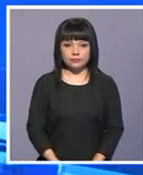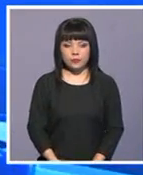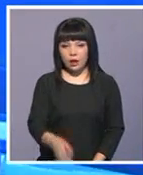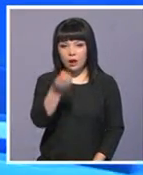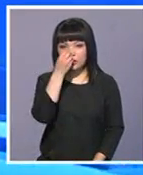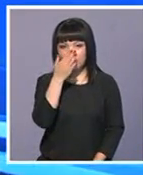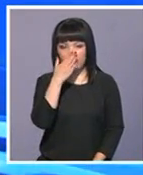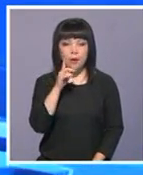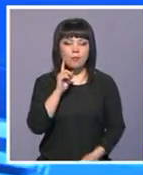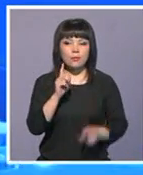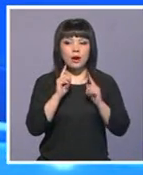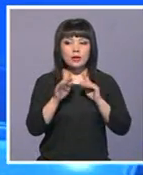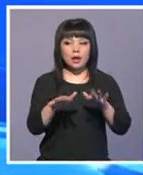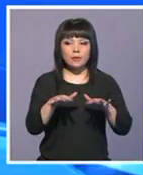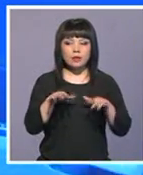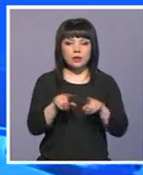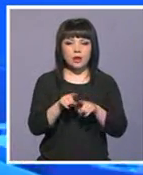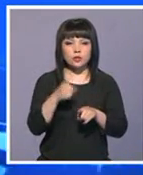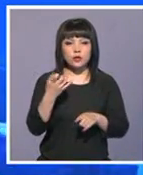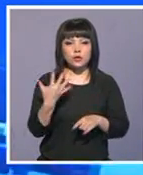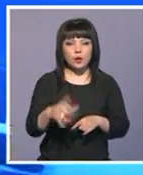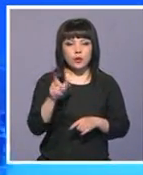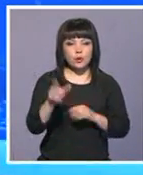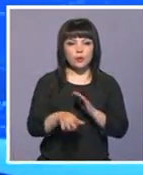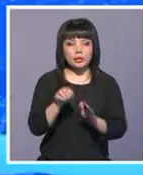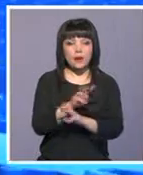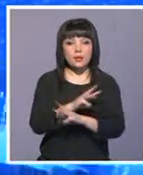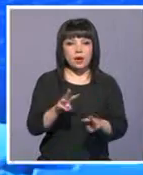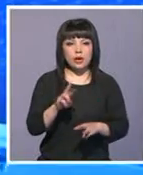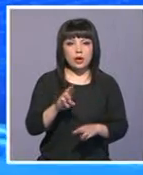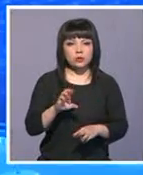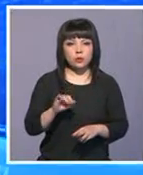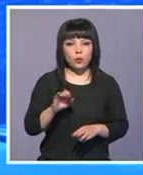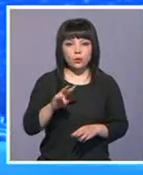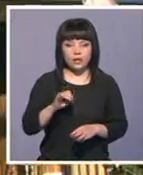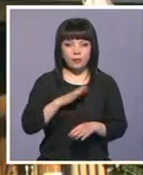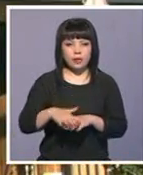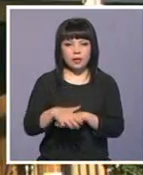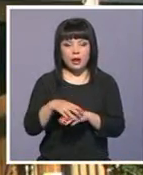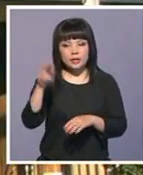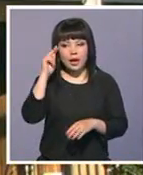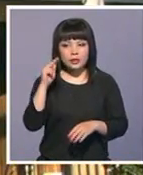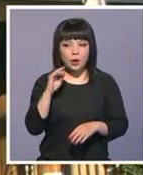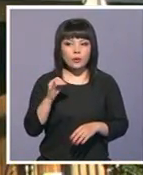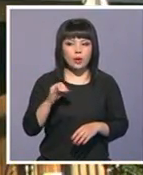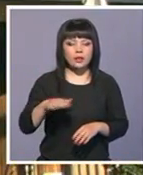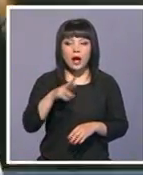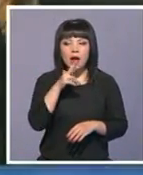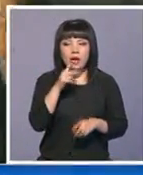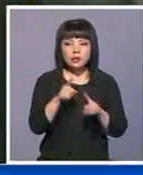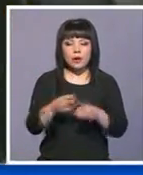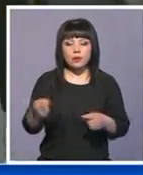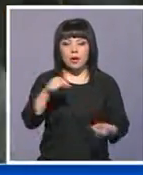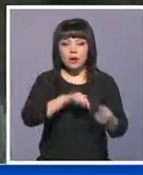Жапон парламентінің 150-ге жуық депутаты мен министрі атышулы Ясукуни ғибадатханасына барып, Қытай мен Оңтүстік Кореяның наразылығына тап